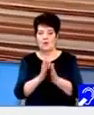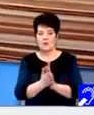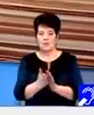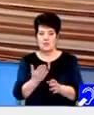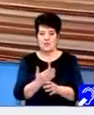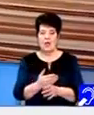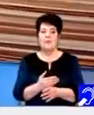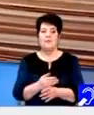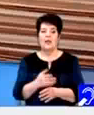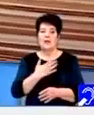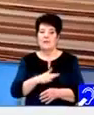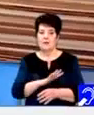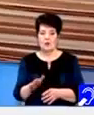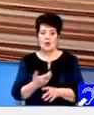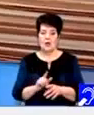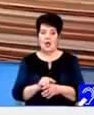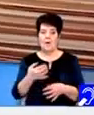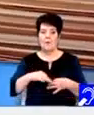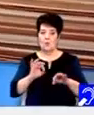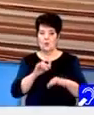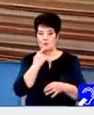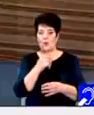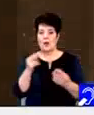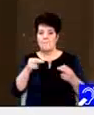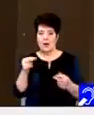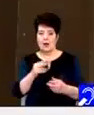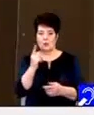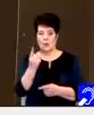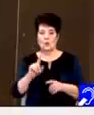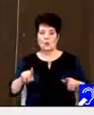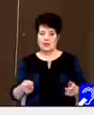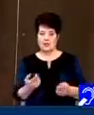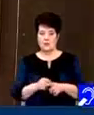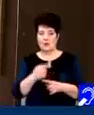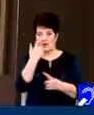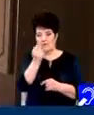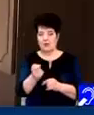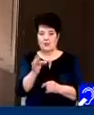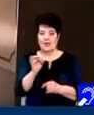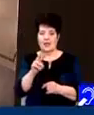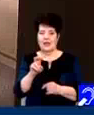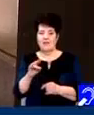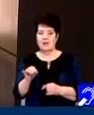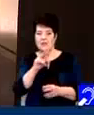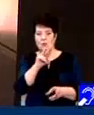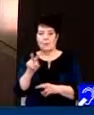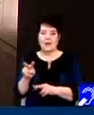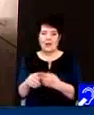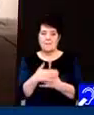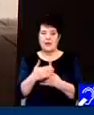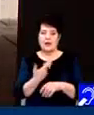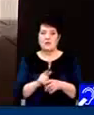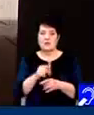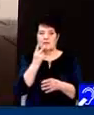meteo nefavorabile. Potrivit procurorului, martorul este unul dintre deținuți care a făcut declarații relevante în timpul urmăririi penale.